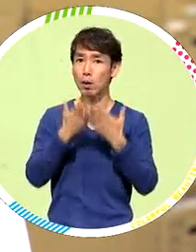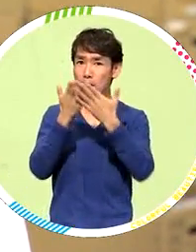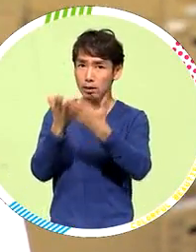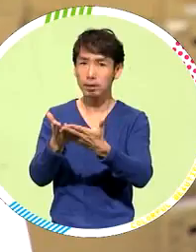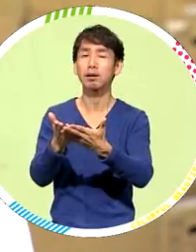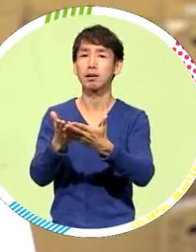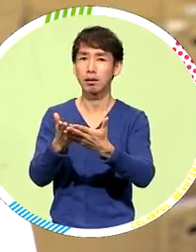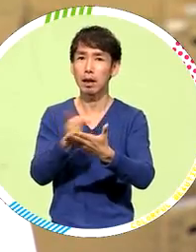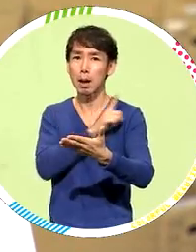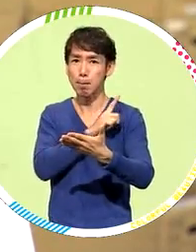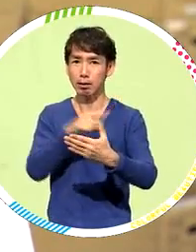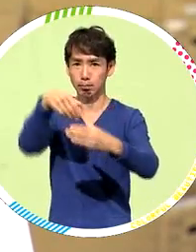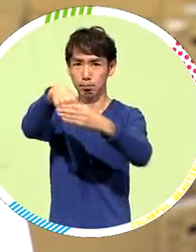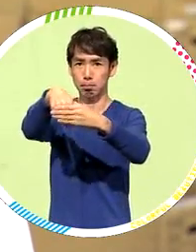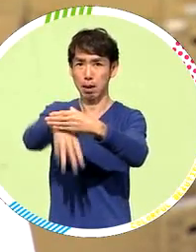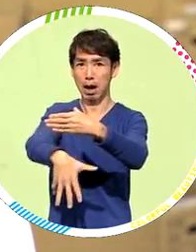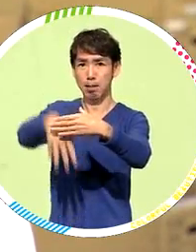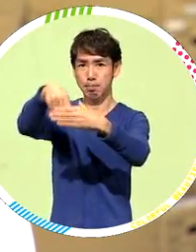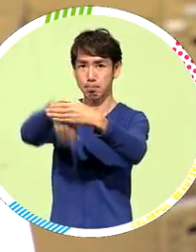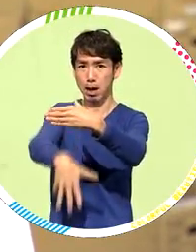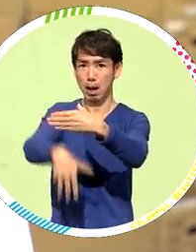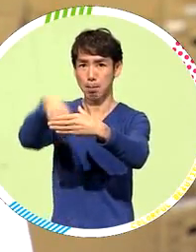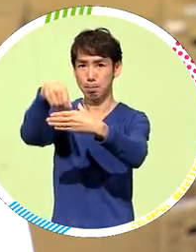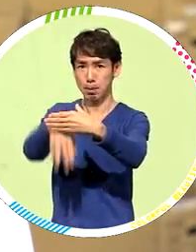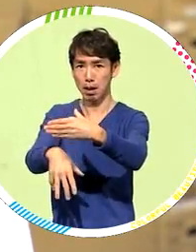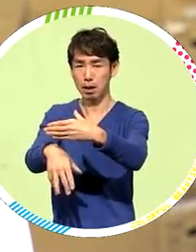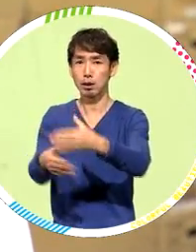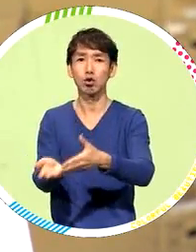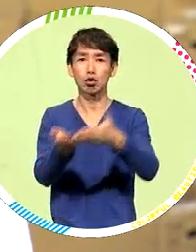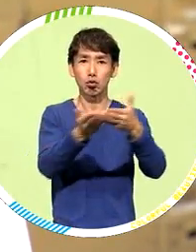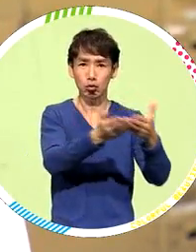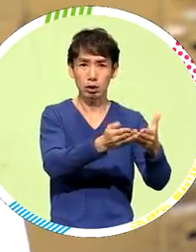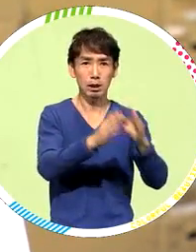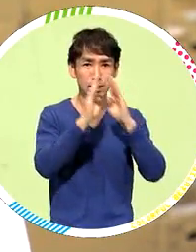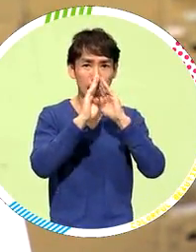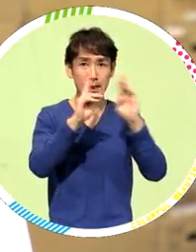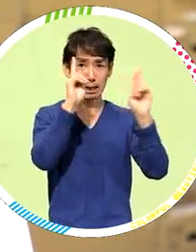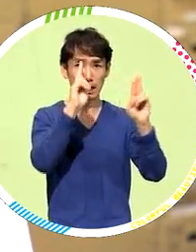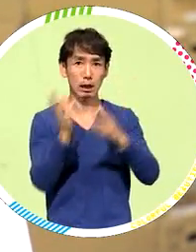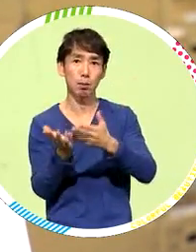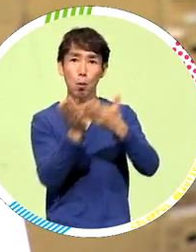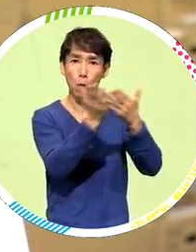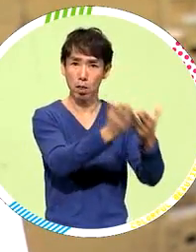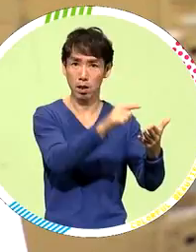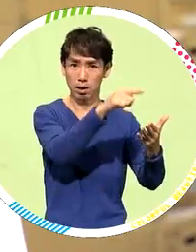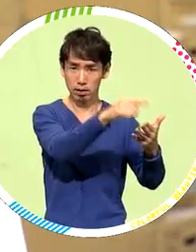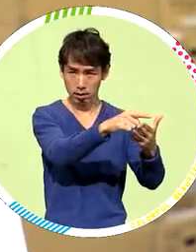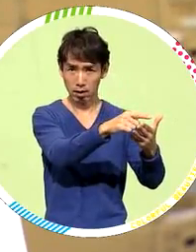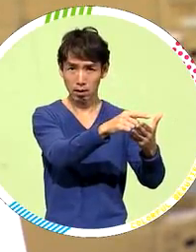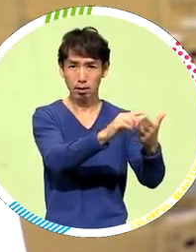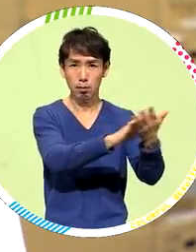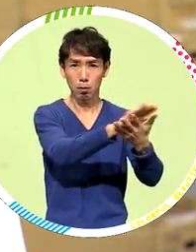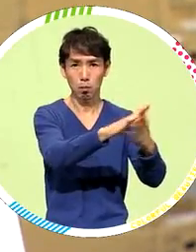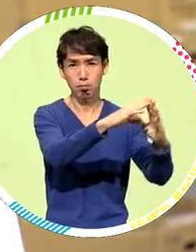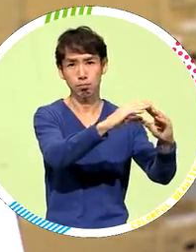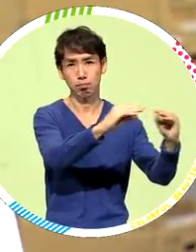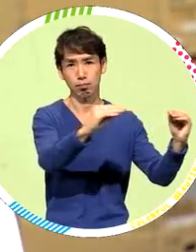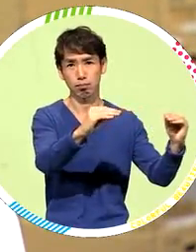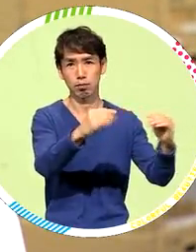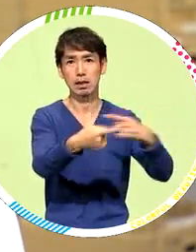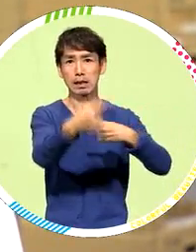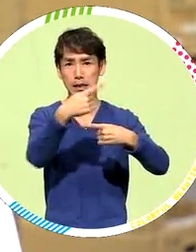まず祭壇をしてそれから製紙会社の方に持って行ってあのに崩壊して